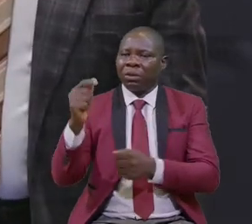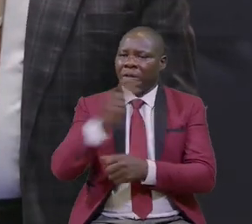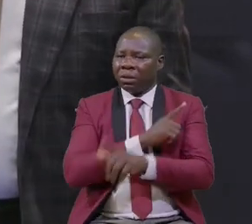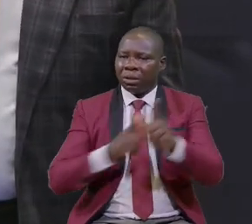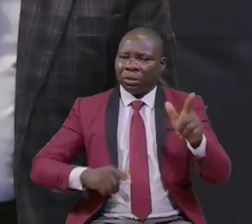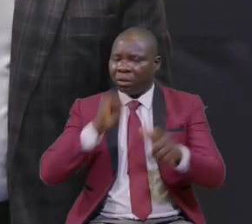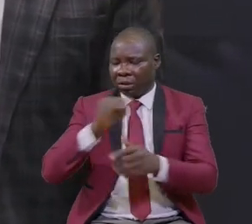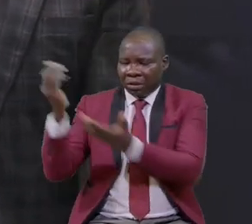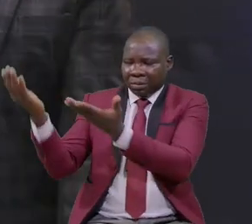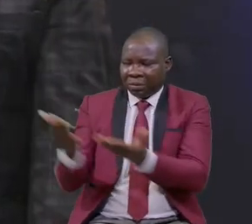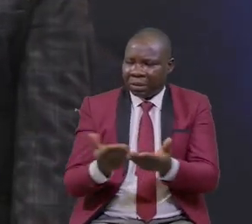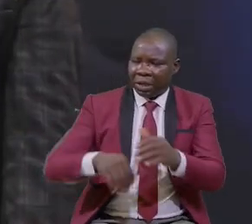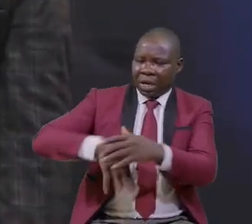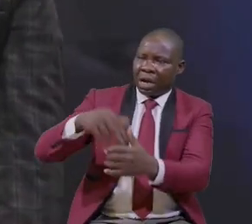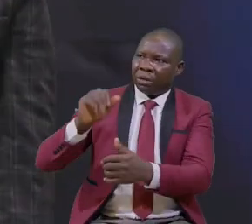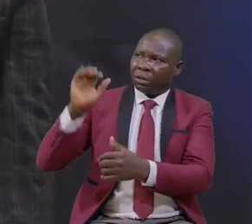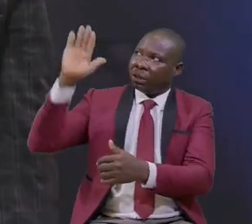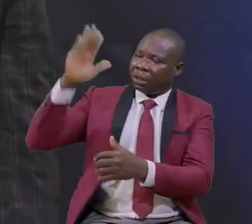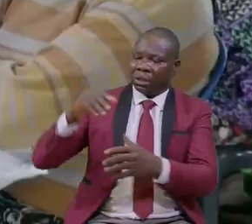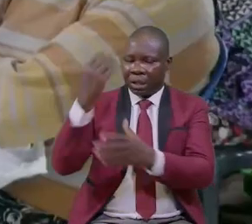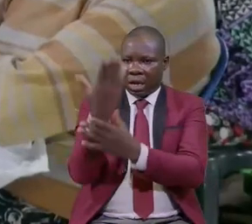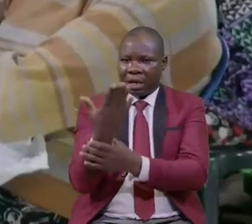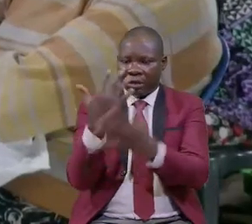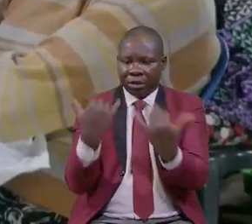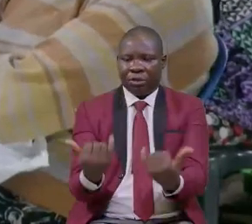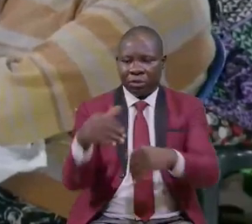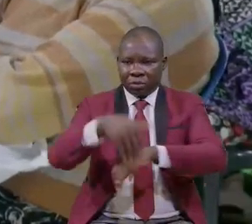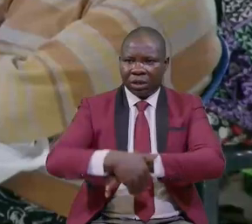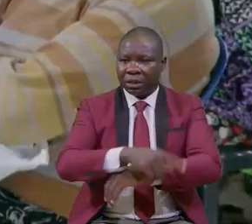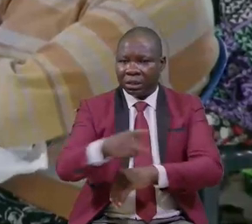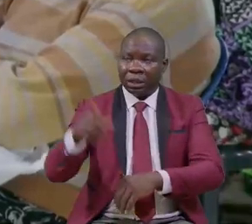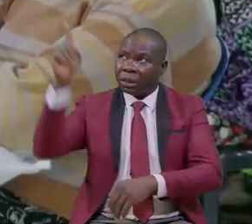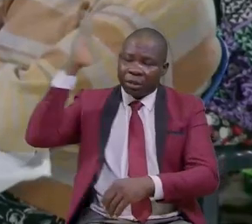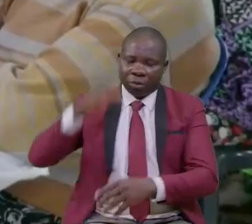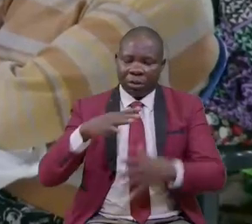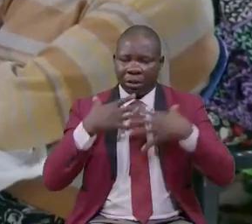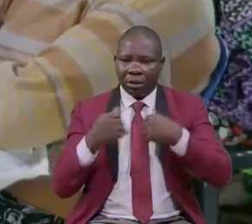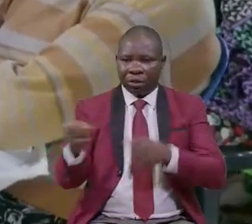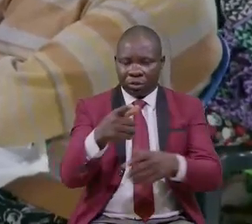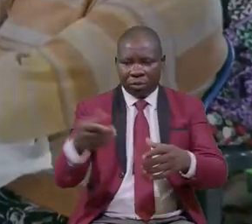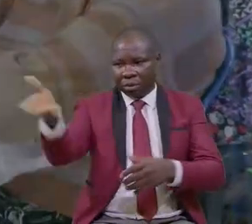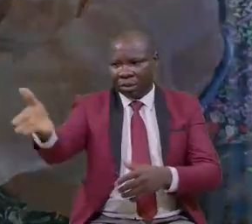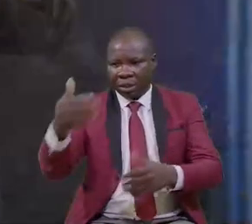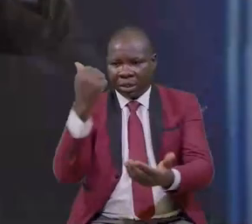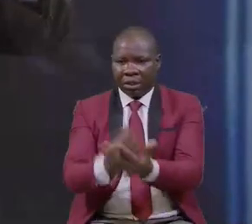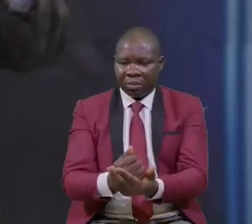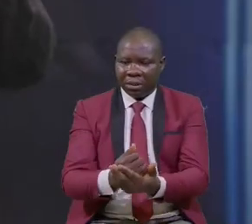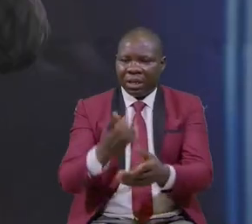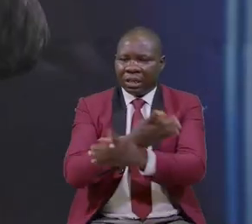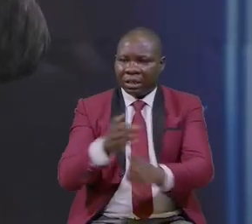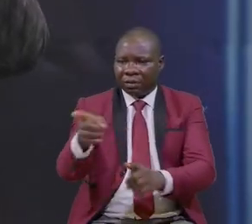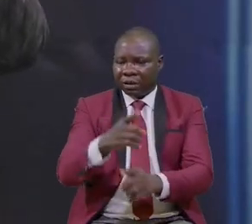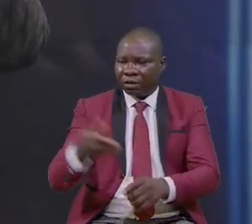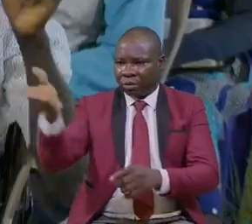Seigneur étend sa main ce soir. Il va te guérir là-bas. Il va te délivrer là-bas. Il